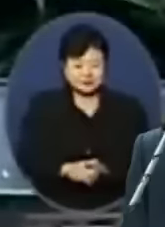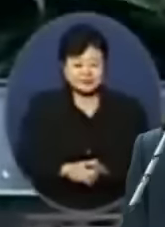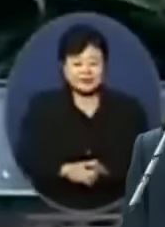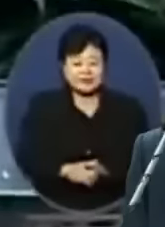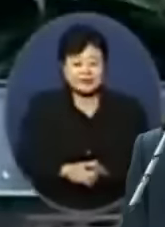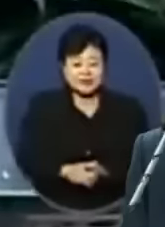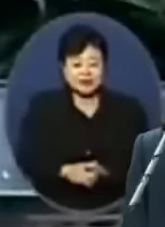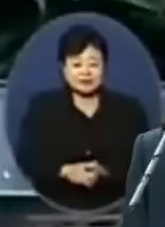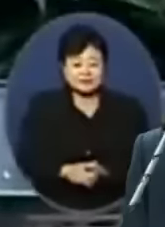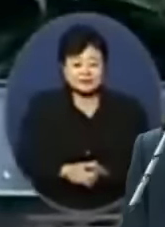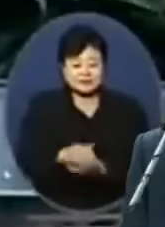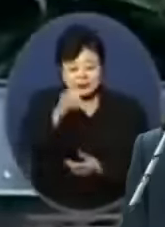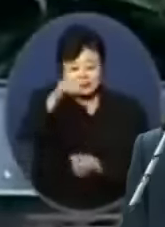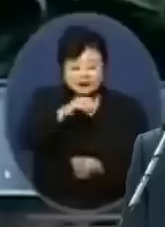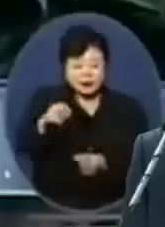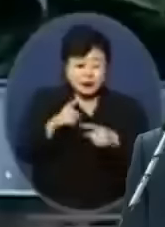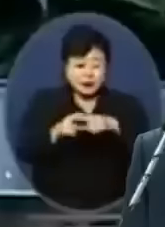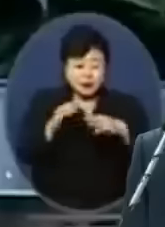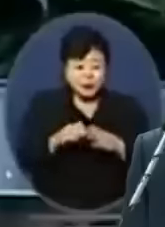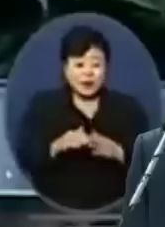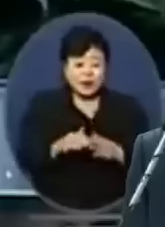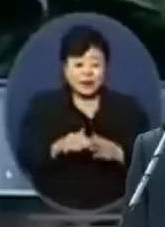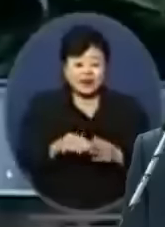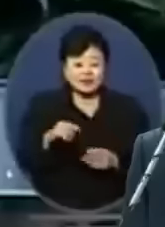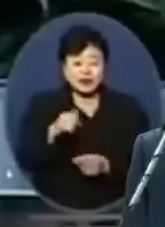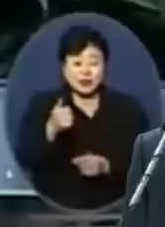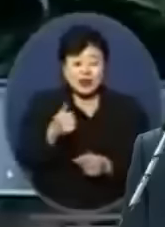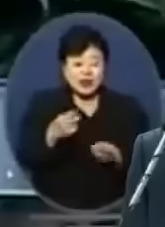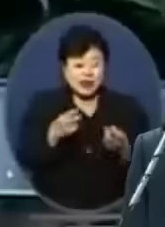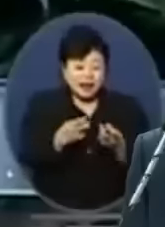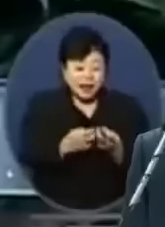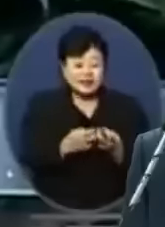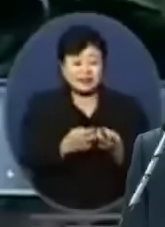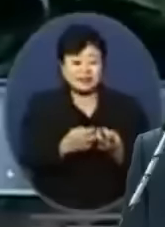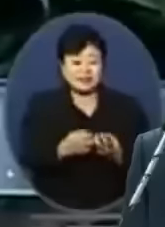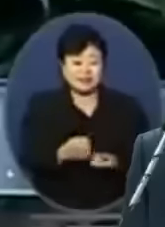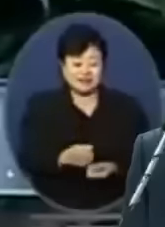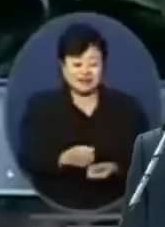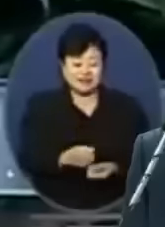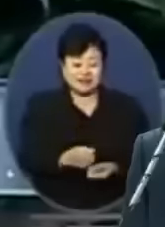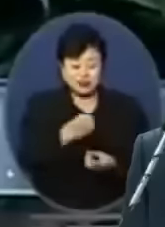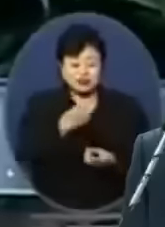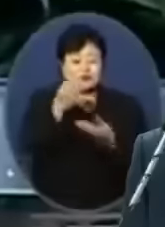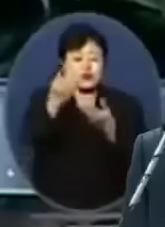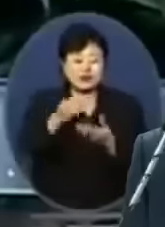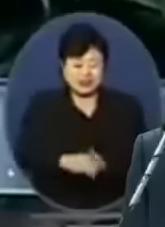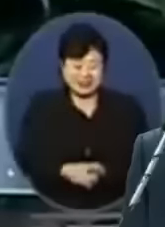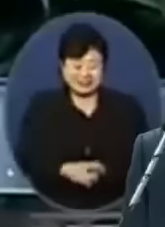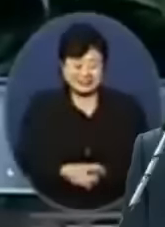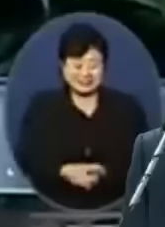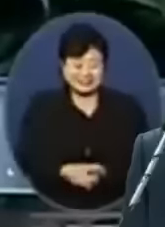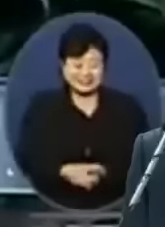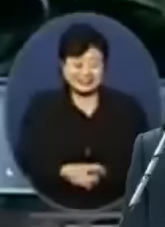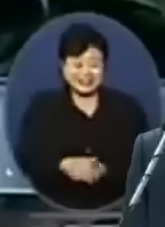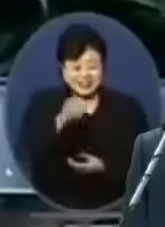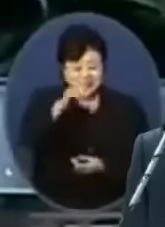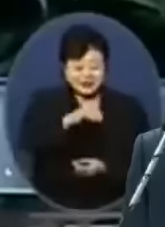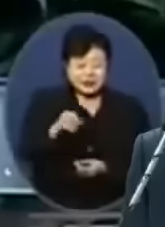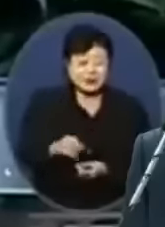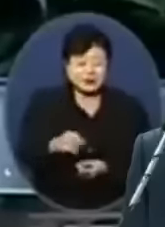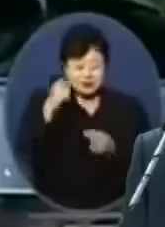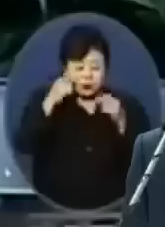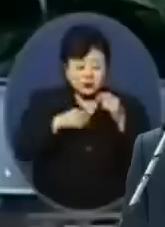말하기를, 스대문 교회에 한꺼번에 1500명 안 온 것이 얼마나 큰, 나에게 큰 축복인지 모릅니다. 스대문에서